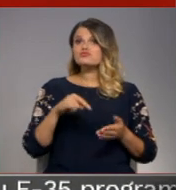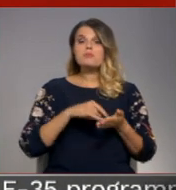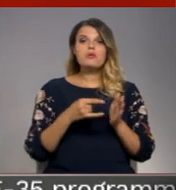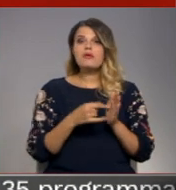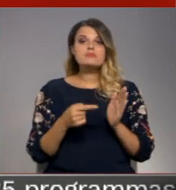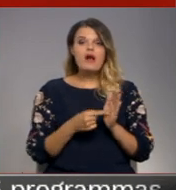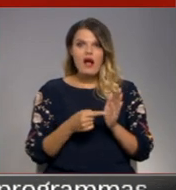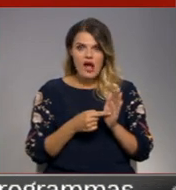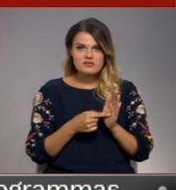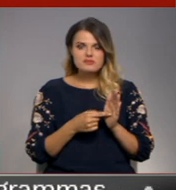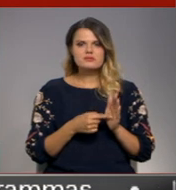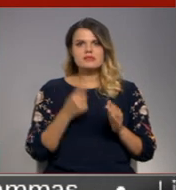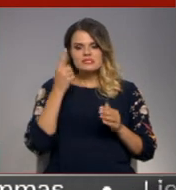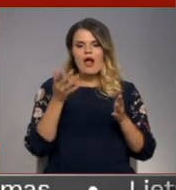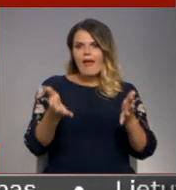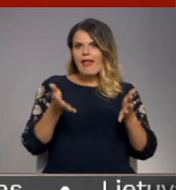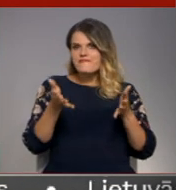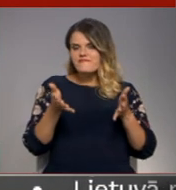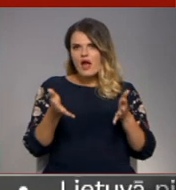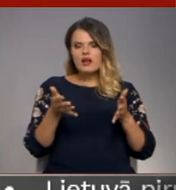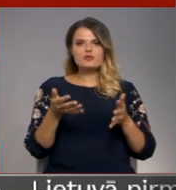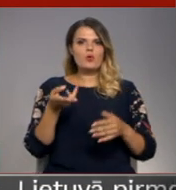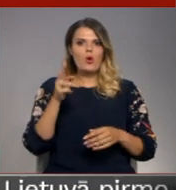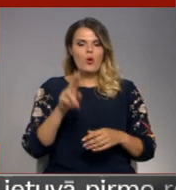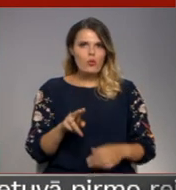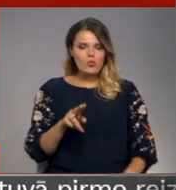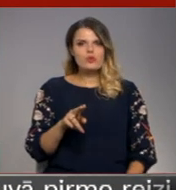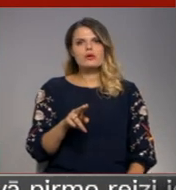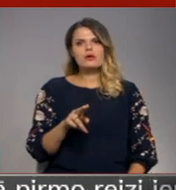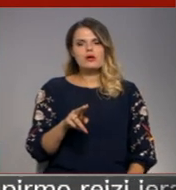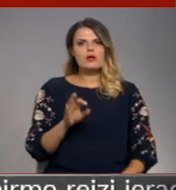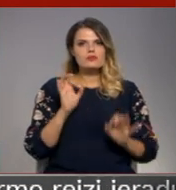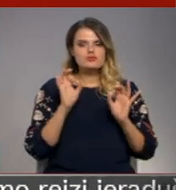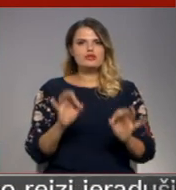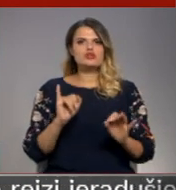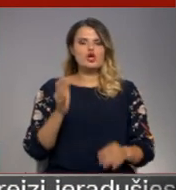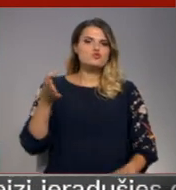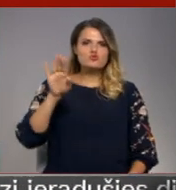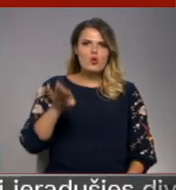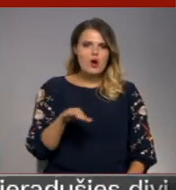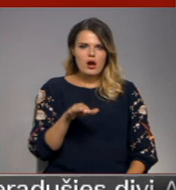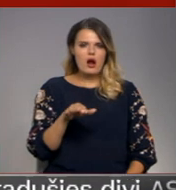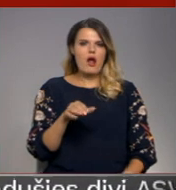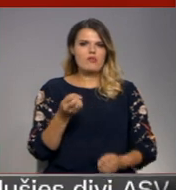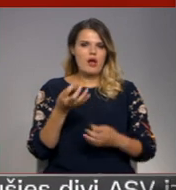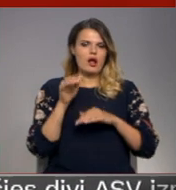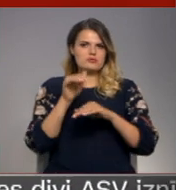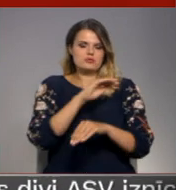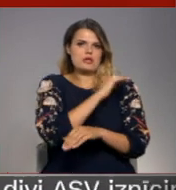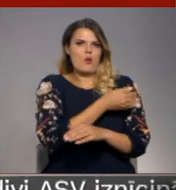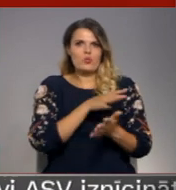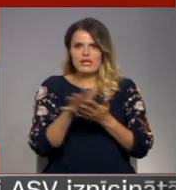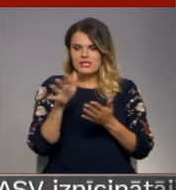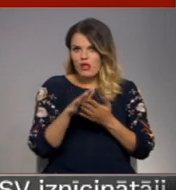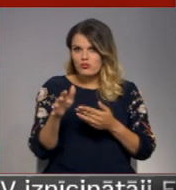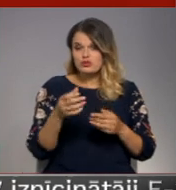projektu, ir efektīvāka un intensīvāk tieši Inčukalna krātuves jaudu izmantošana.